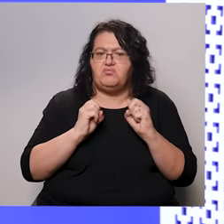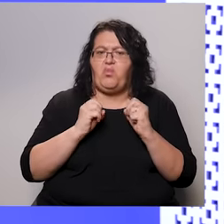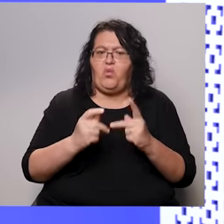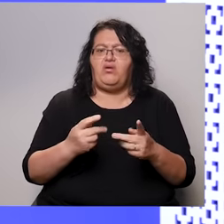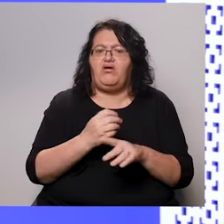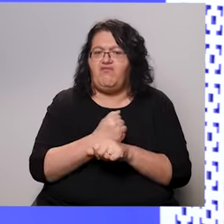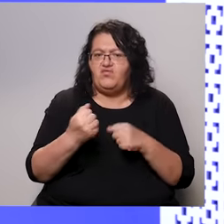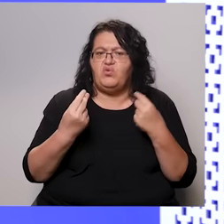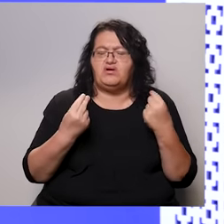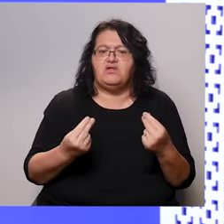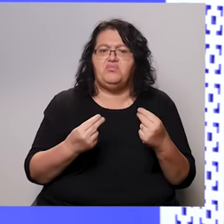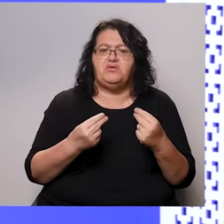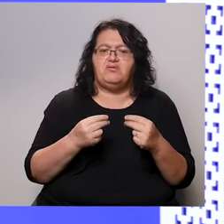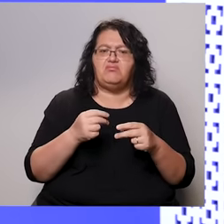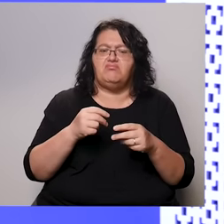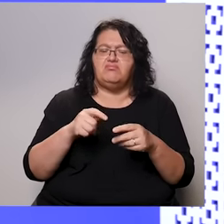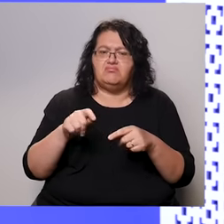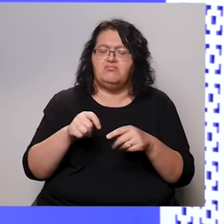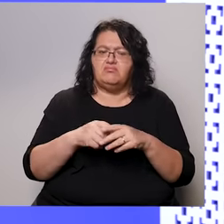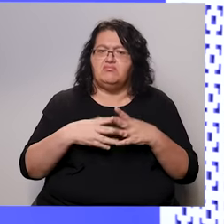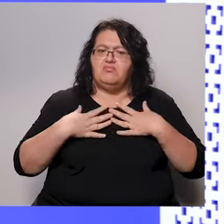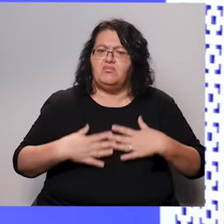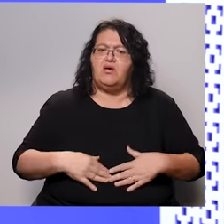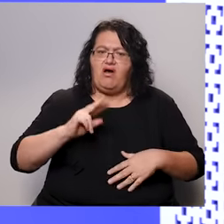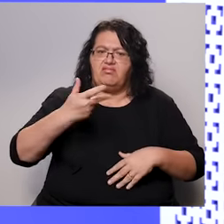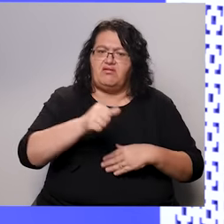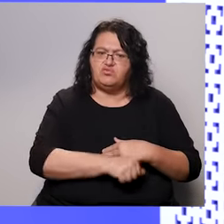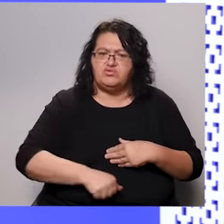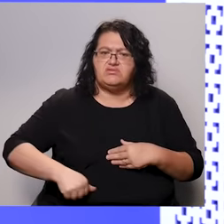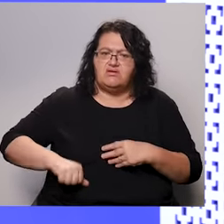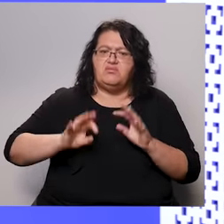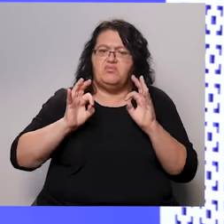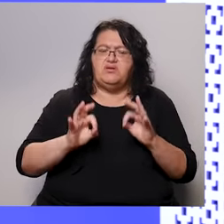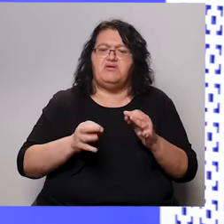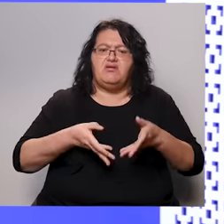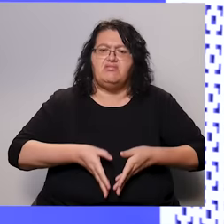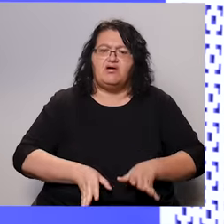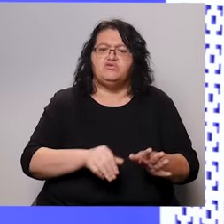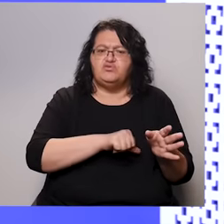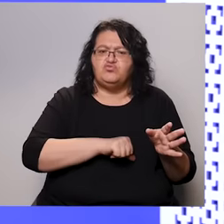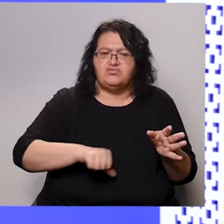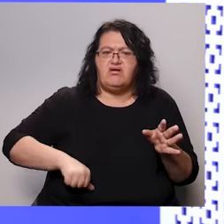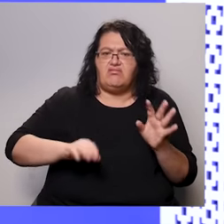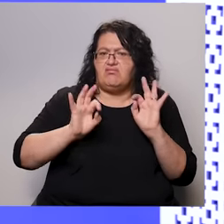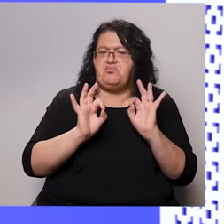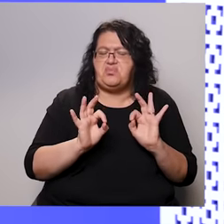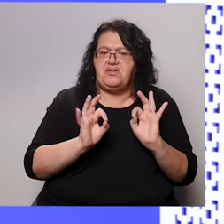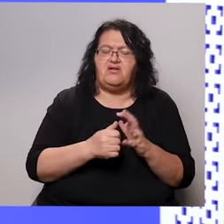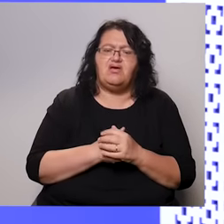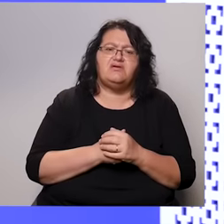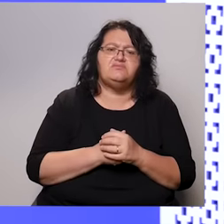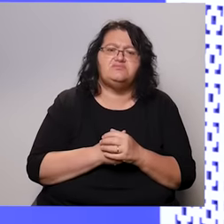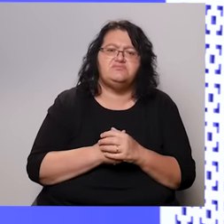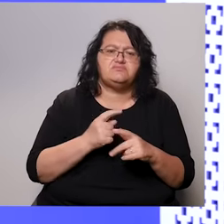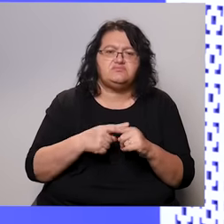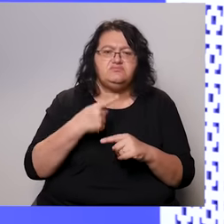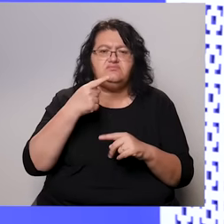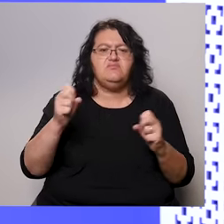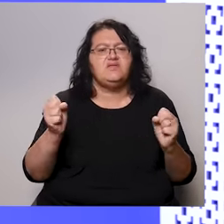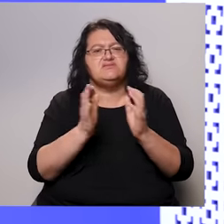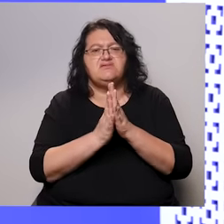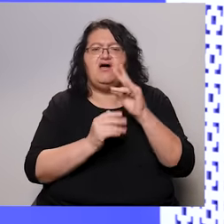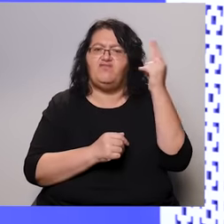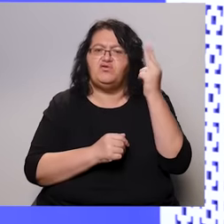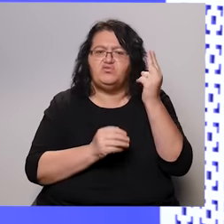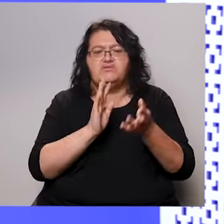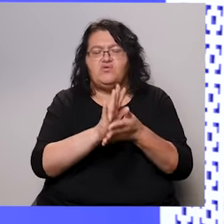Chiar a fost foarte bine, s-a recuperat bine. A fost a treia cezariană. Toate nașterile le-au avut prin cezariană. Și am zis, slavă Domnului, gata,